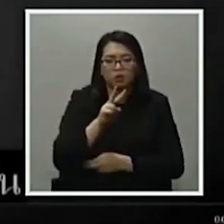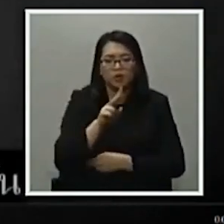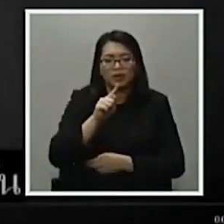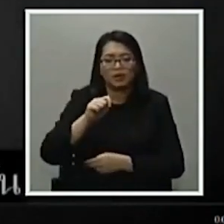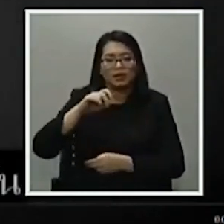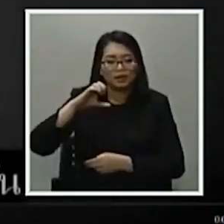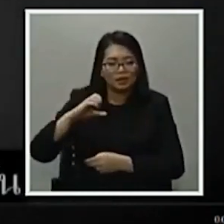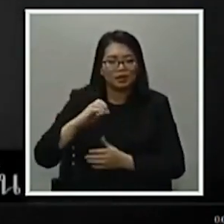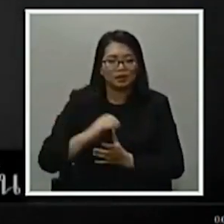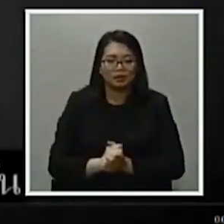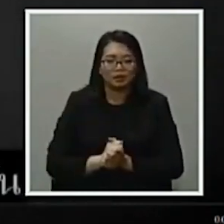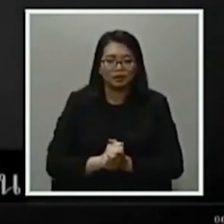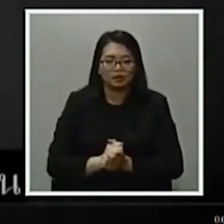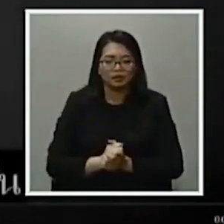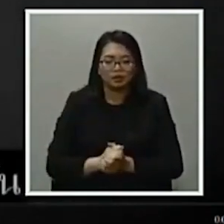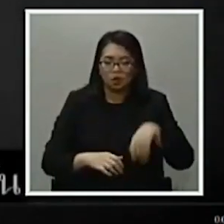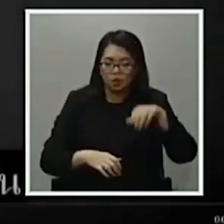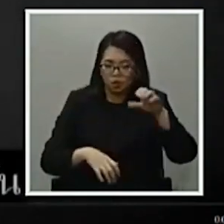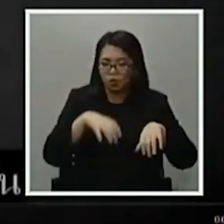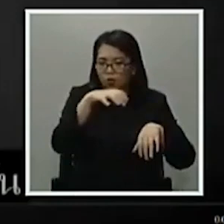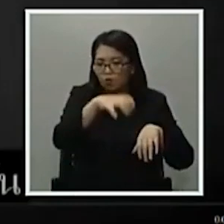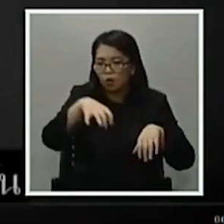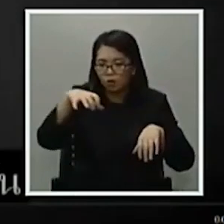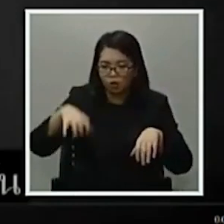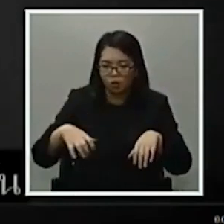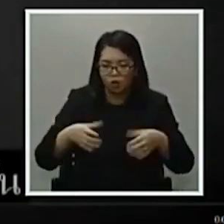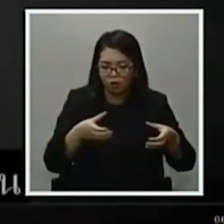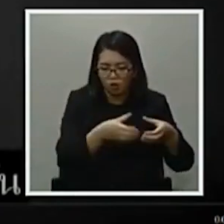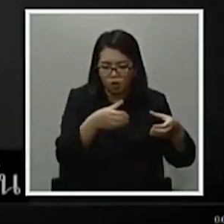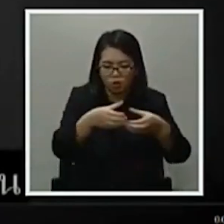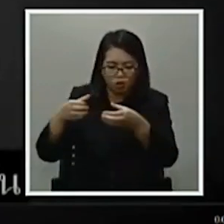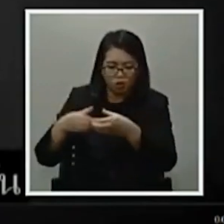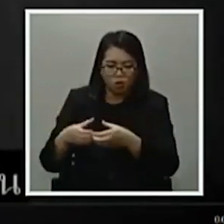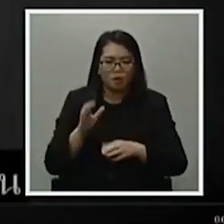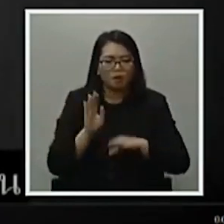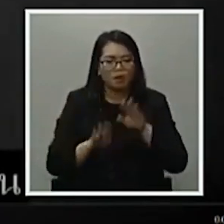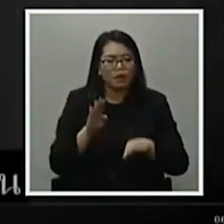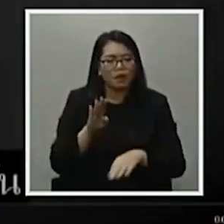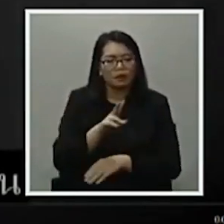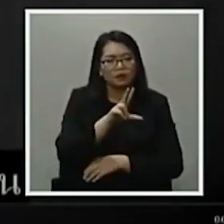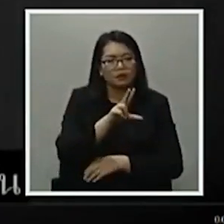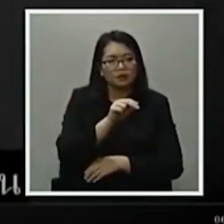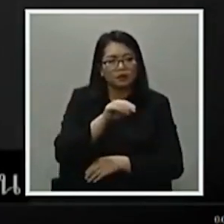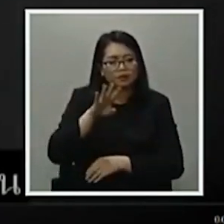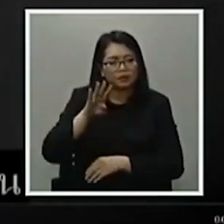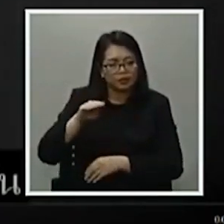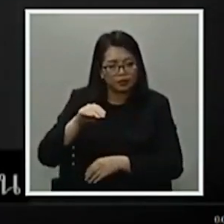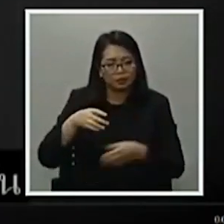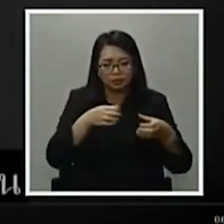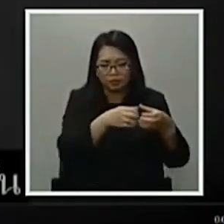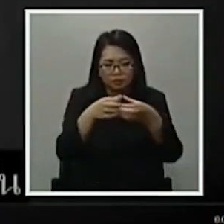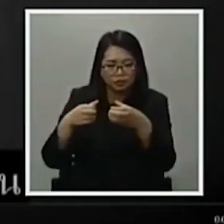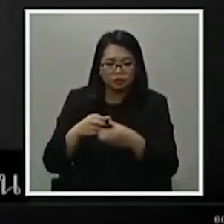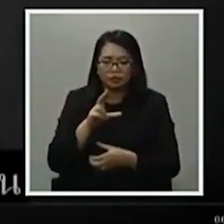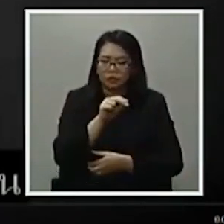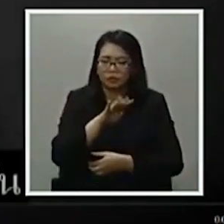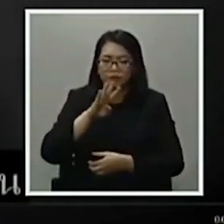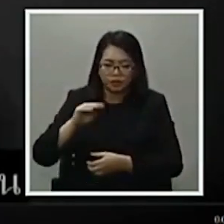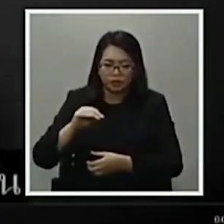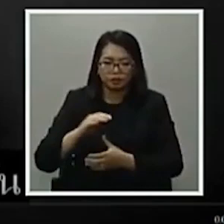แต่ละหน่วยประมาณ30หน่วยได้นะ30ห